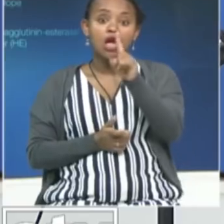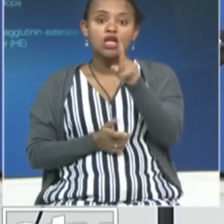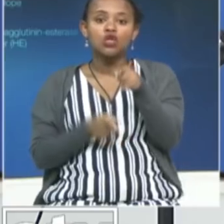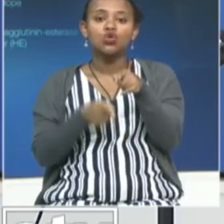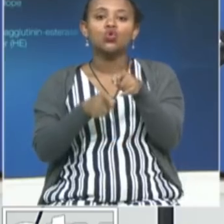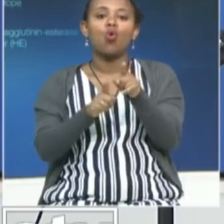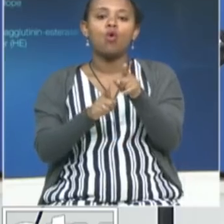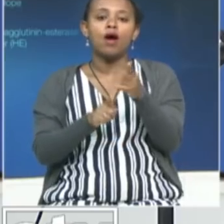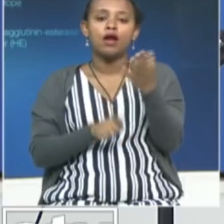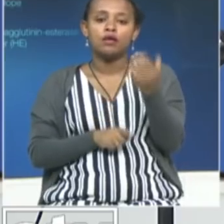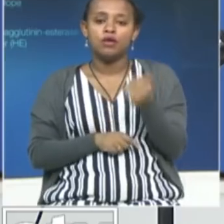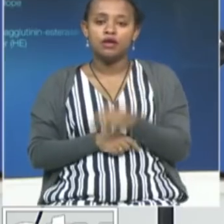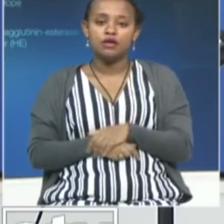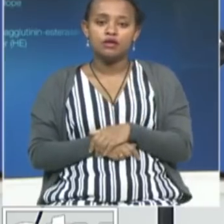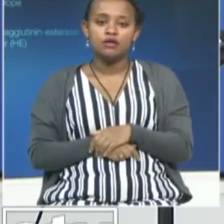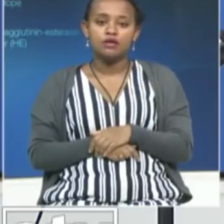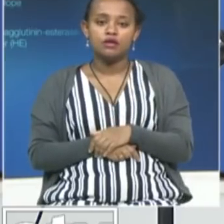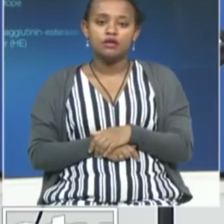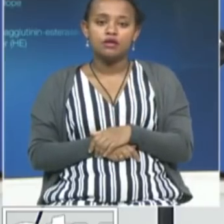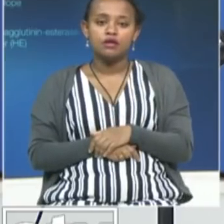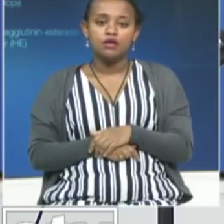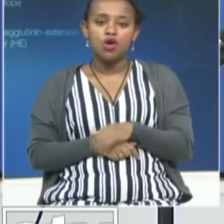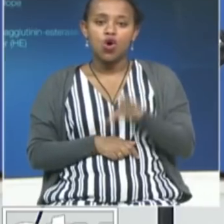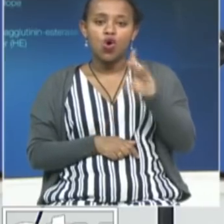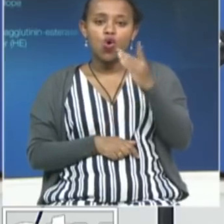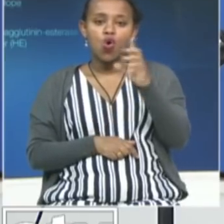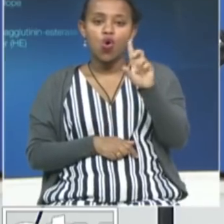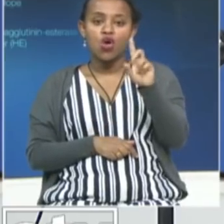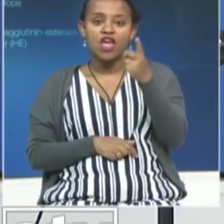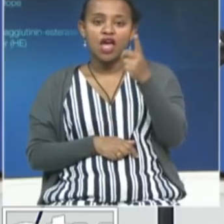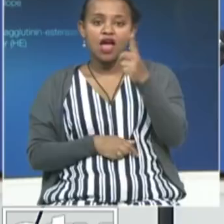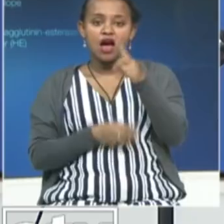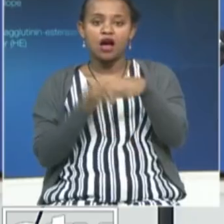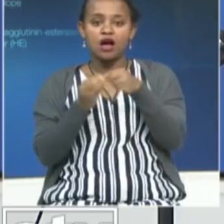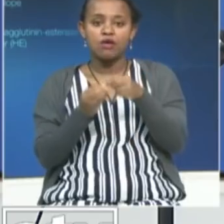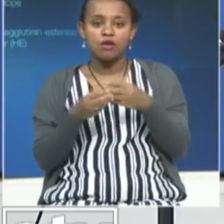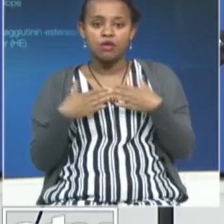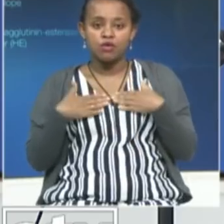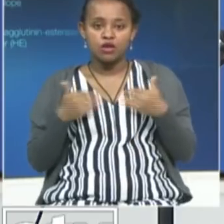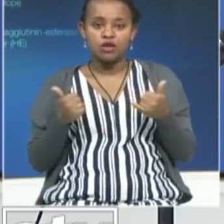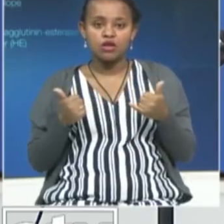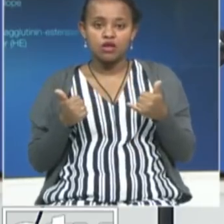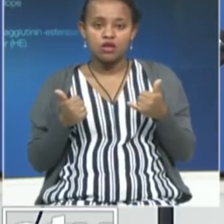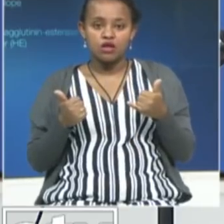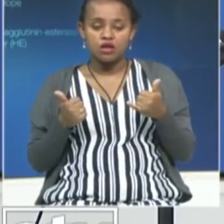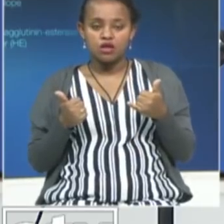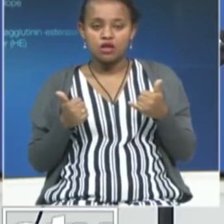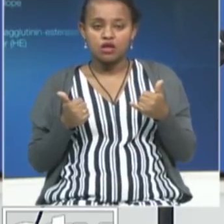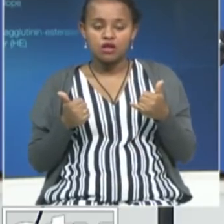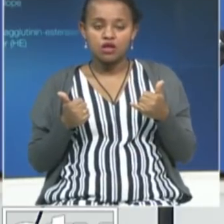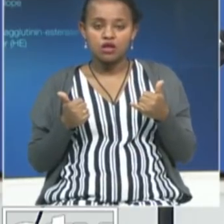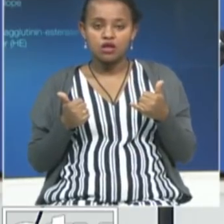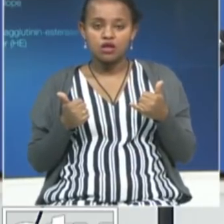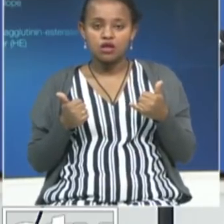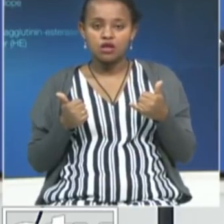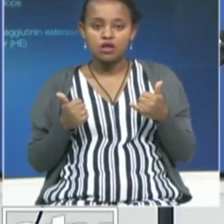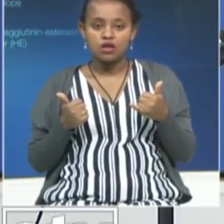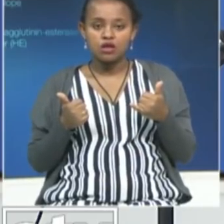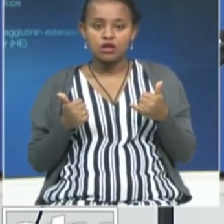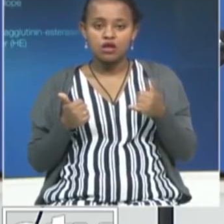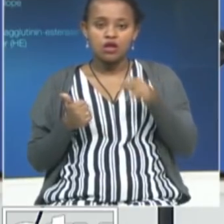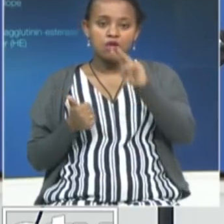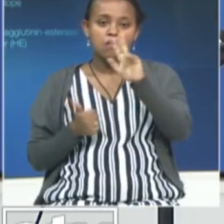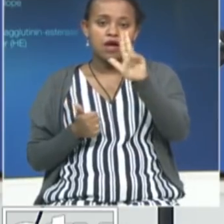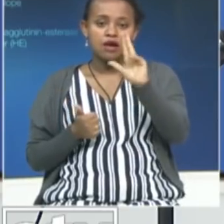ነበረ። እሺ ይቀጥሉ ጥቆማ። ቶያ ካዋቁ ወጣቶች አሉ ቮሊቦል መረብ